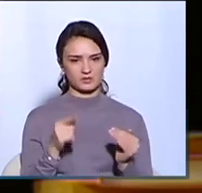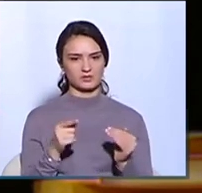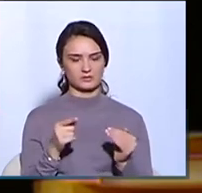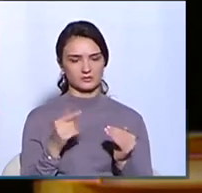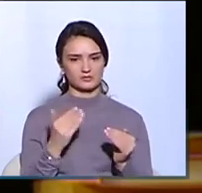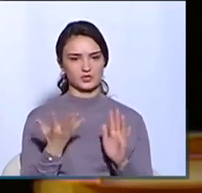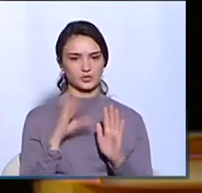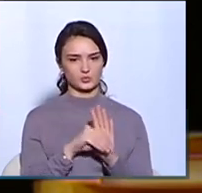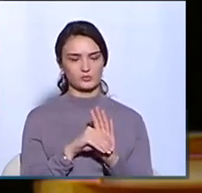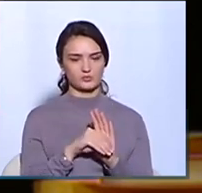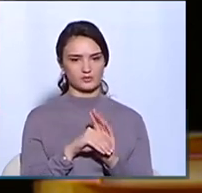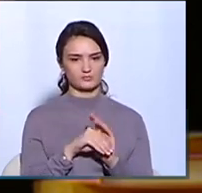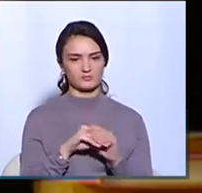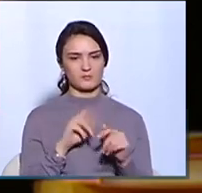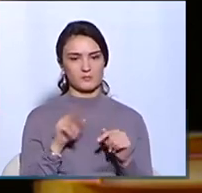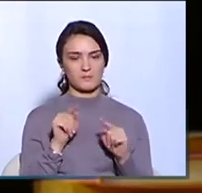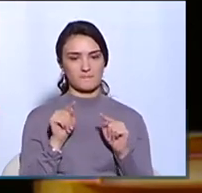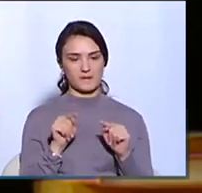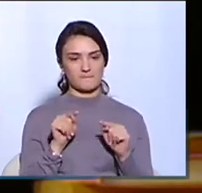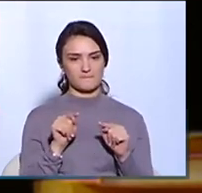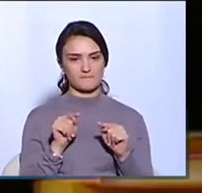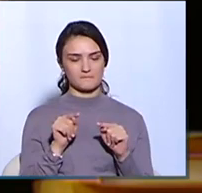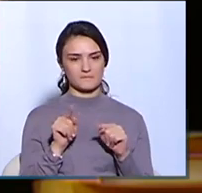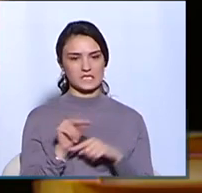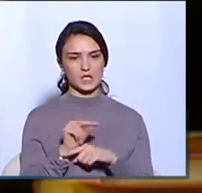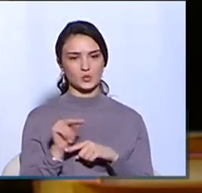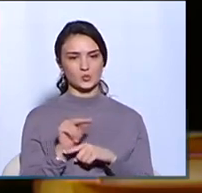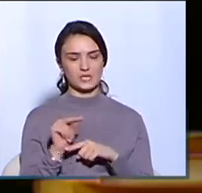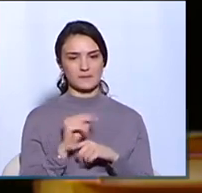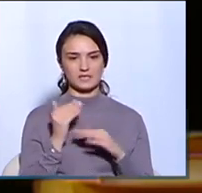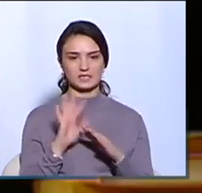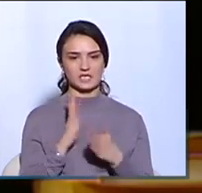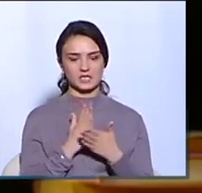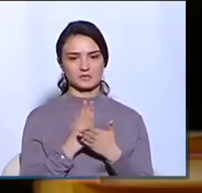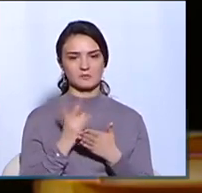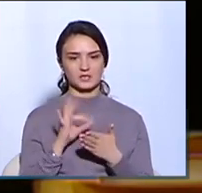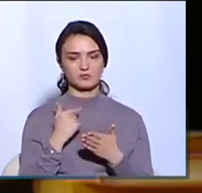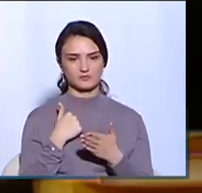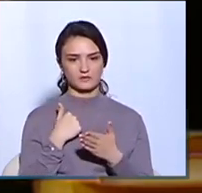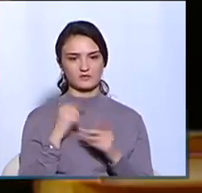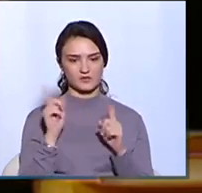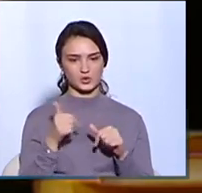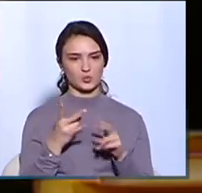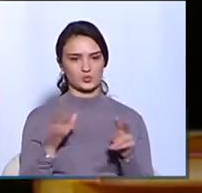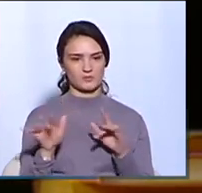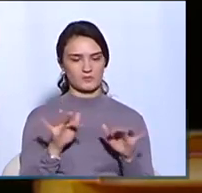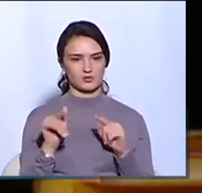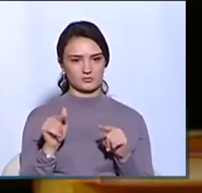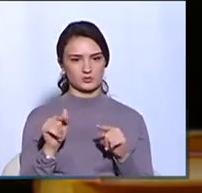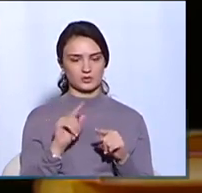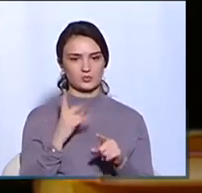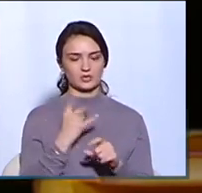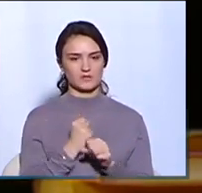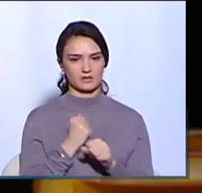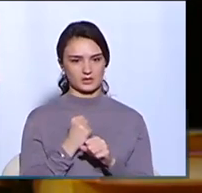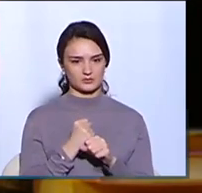ენდოკრინოლოგის ჩართულობით. და მათ ამ ანუ ესე ვთქვათ, განკურნებადი არ არის, მაგრამ ჩვენ ვიცით როგორ ვიმოქმედოთ, რა